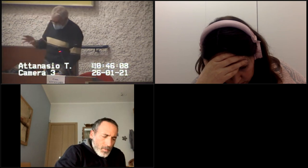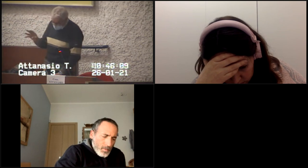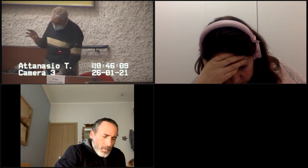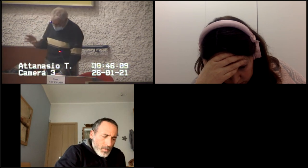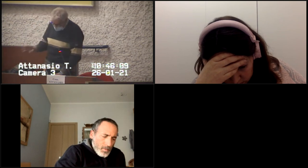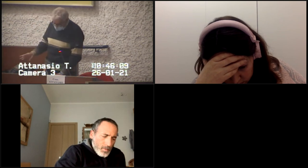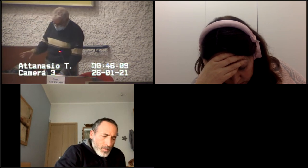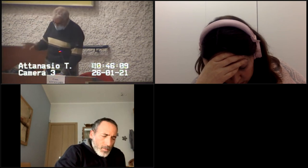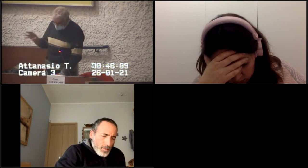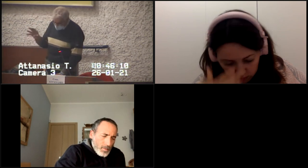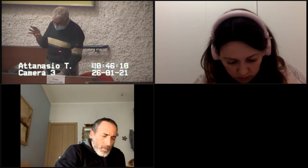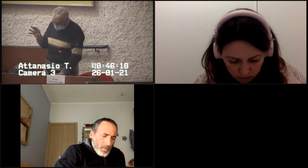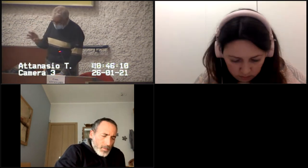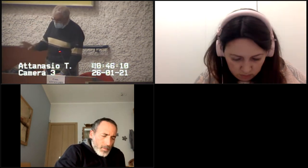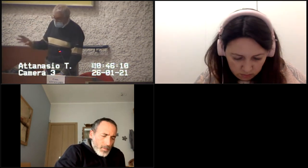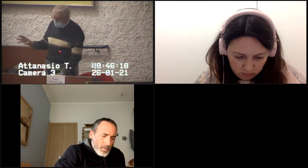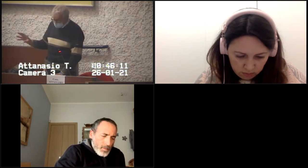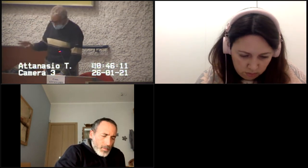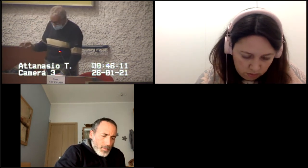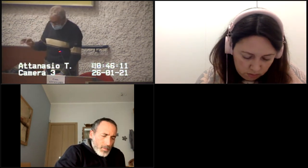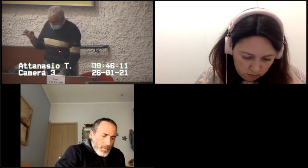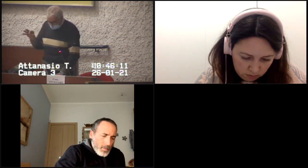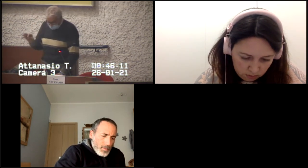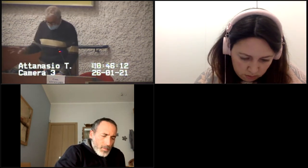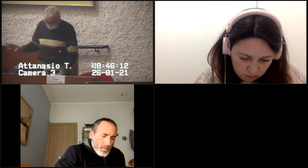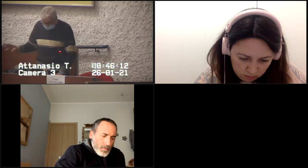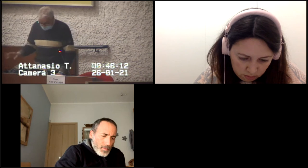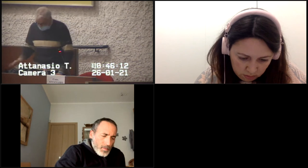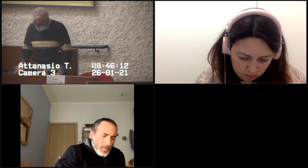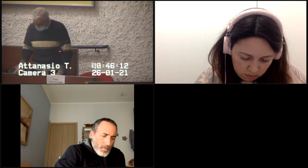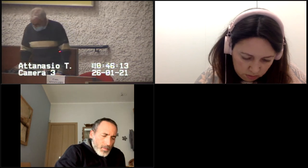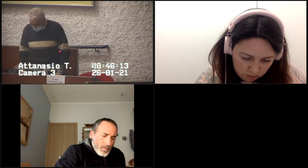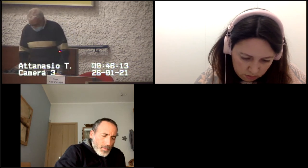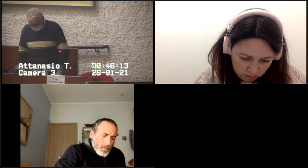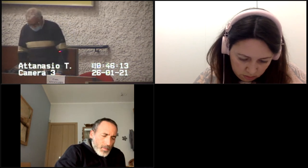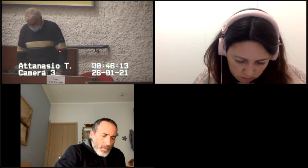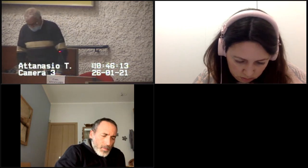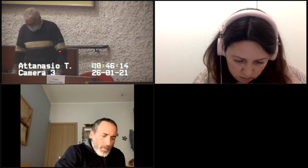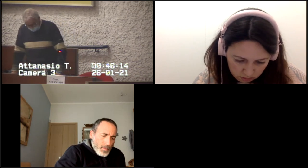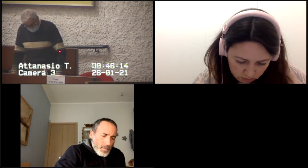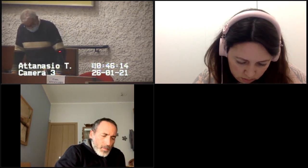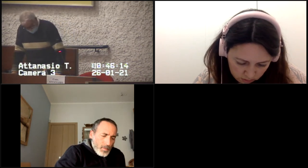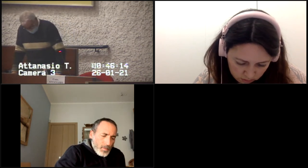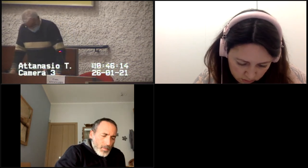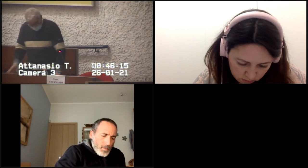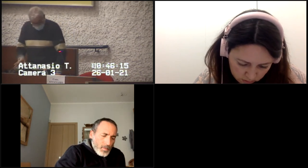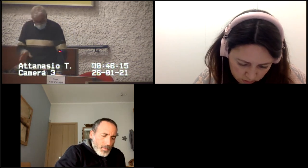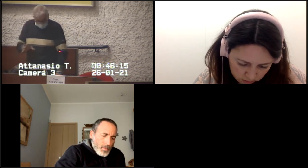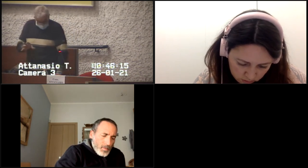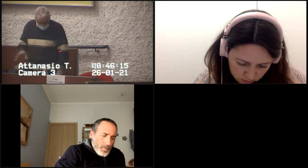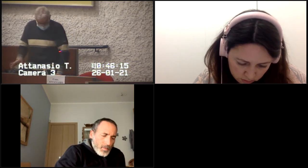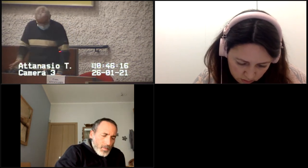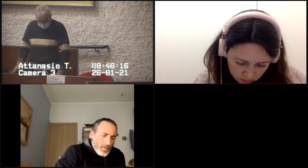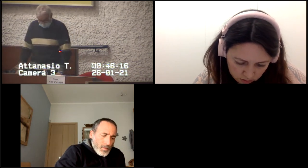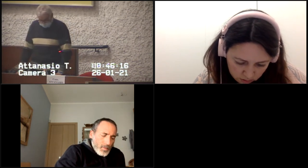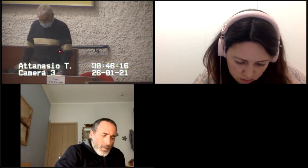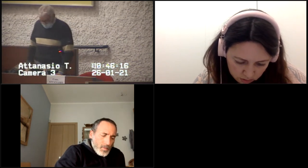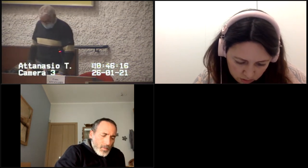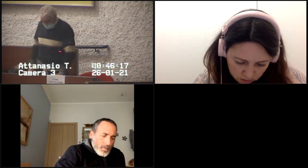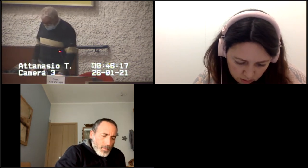anno dal primo lockdown. Risposta del sindaco, che è